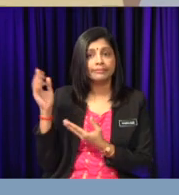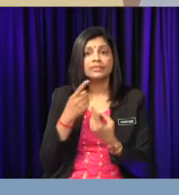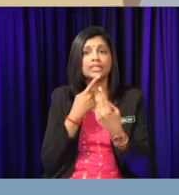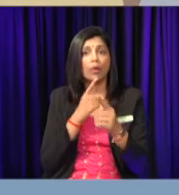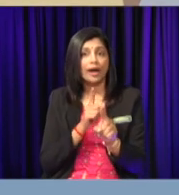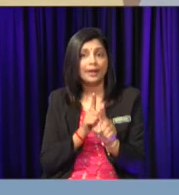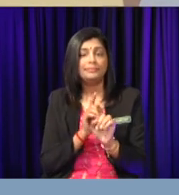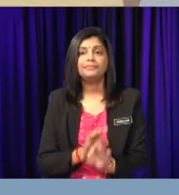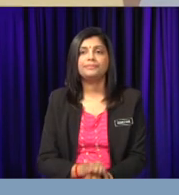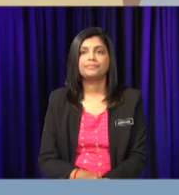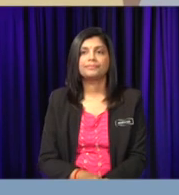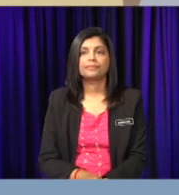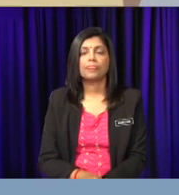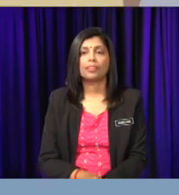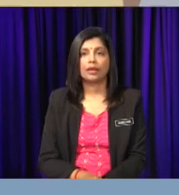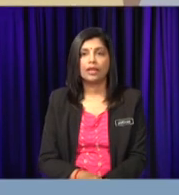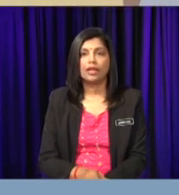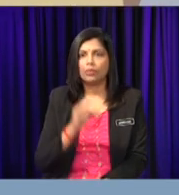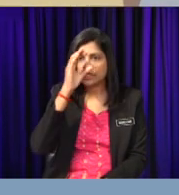dari segi perkataan